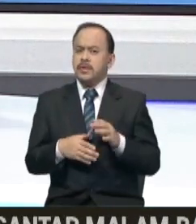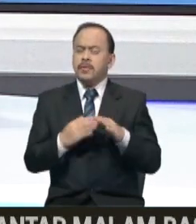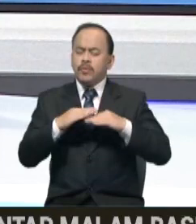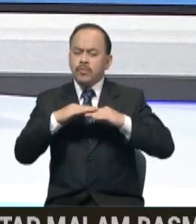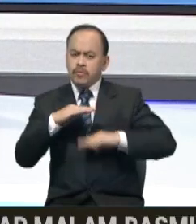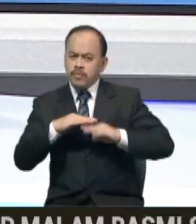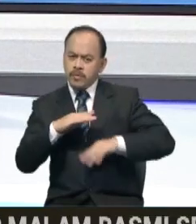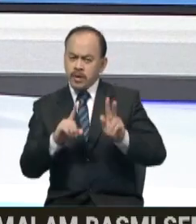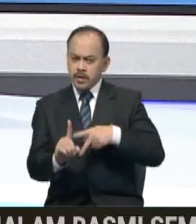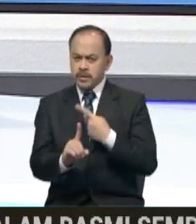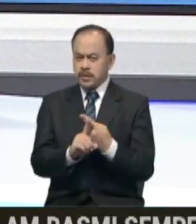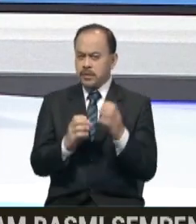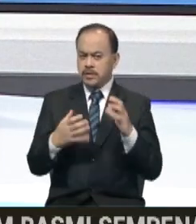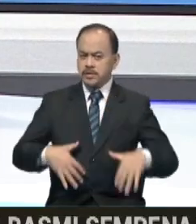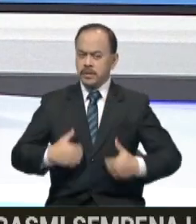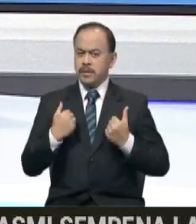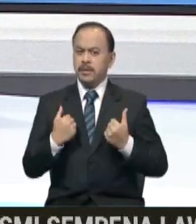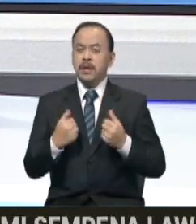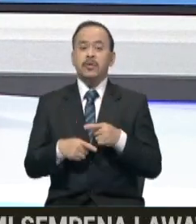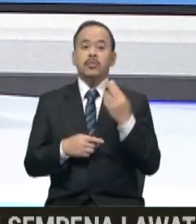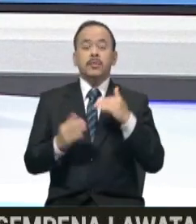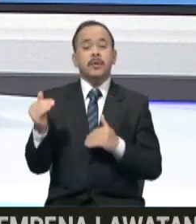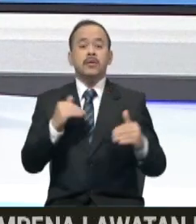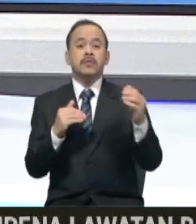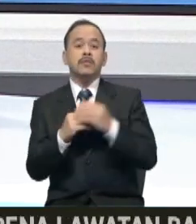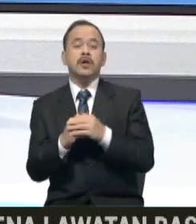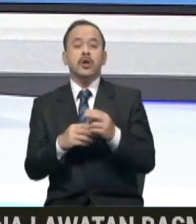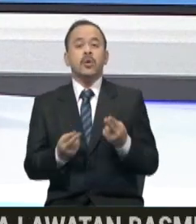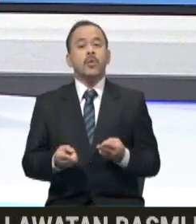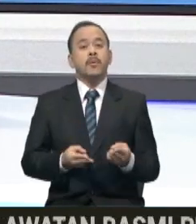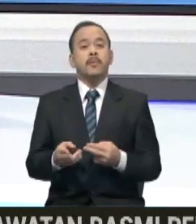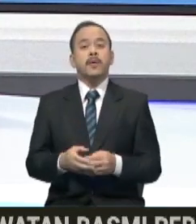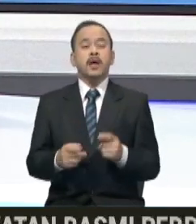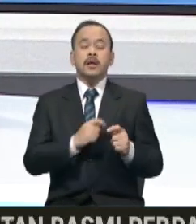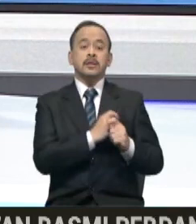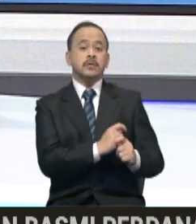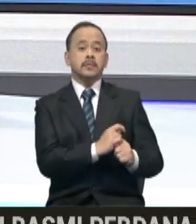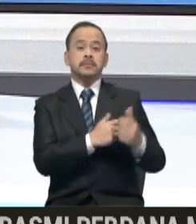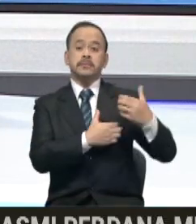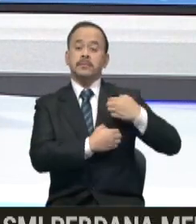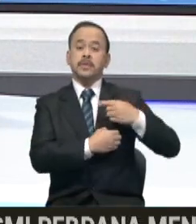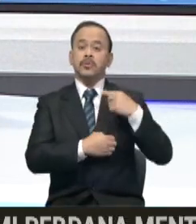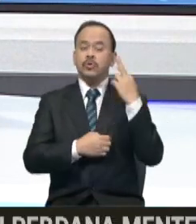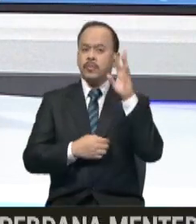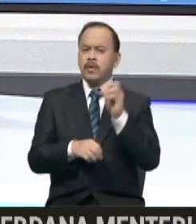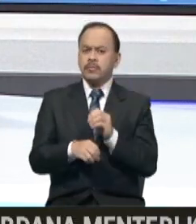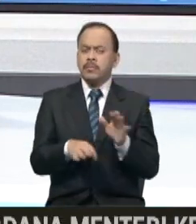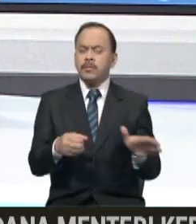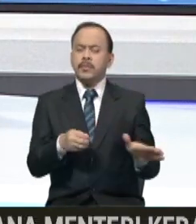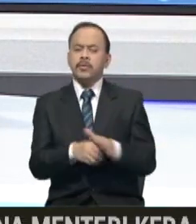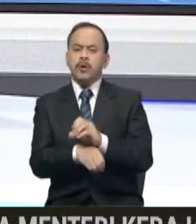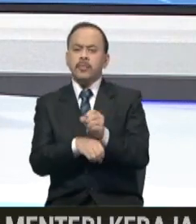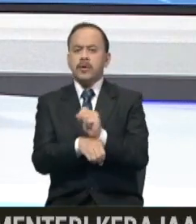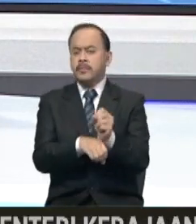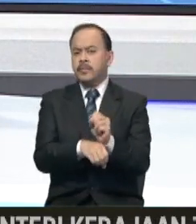cabaran. Manakala dasar pertahanan ke arah membangun keupayaan ketenteraan yang berkesan untuk memenuhi keperluan operasi berperanan